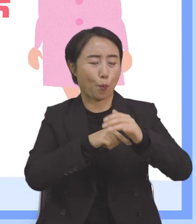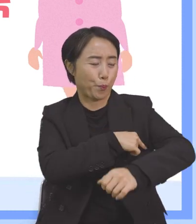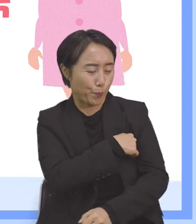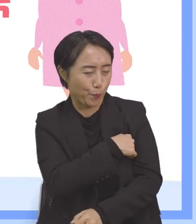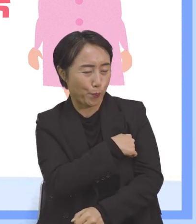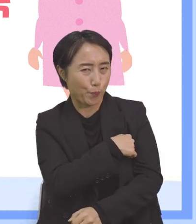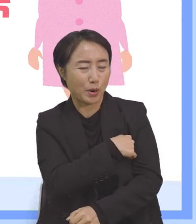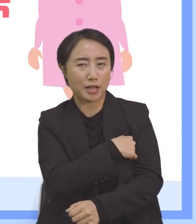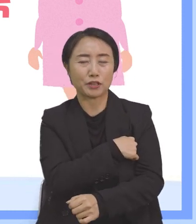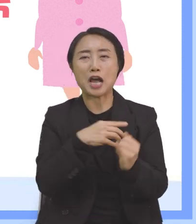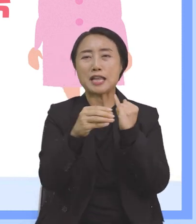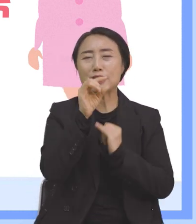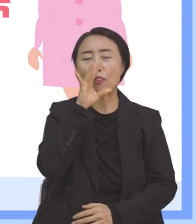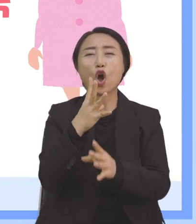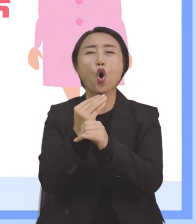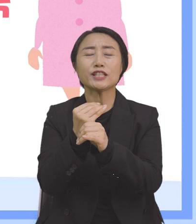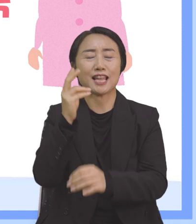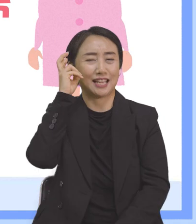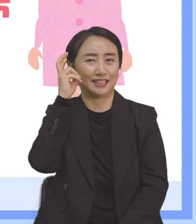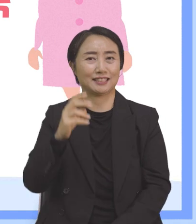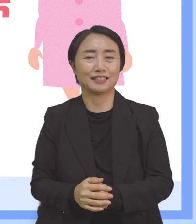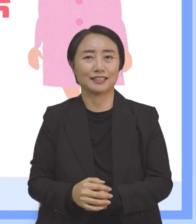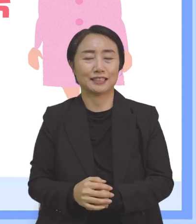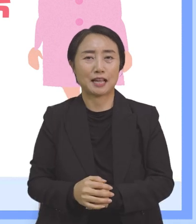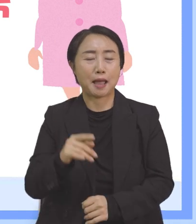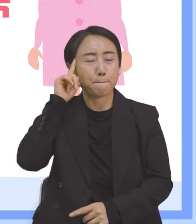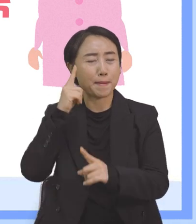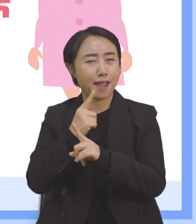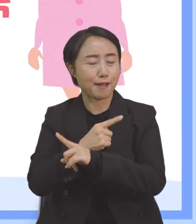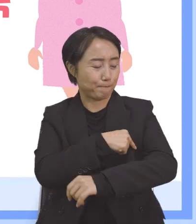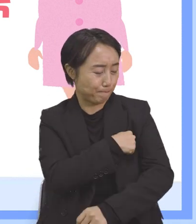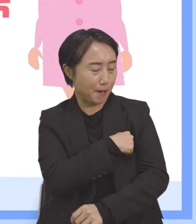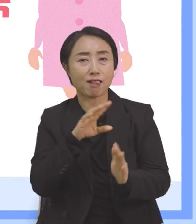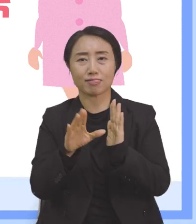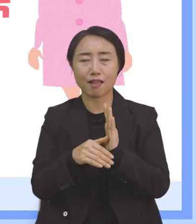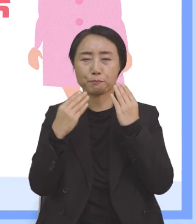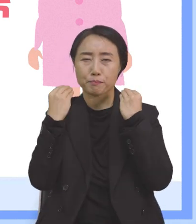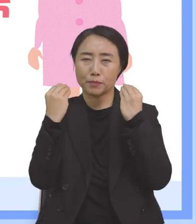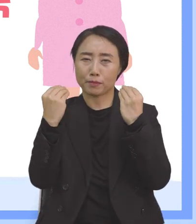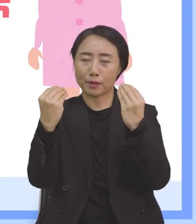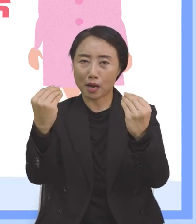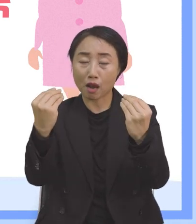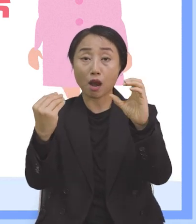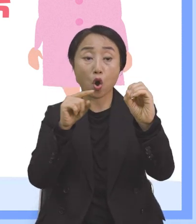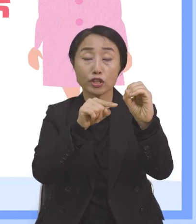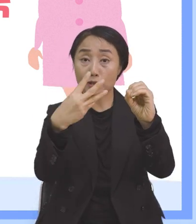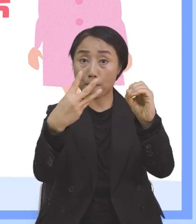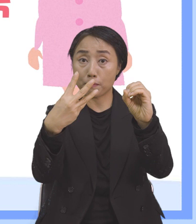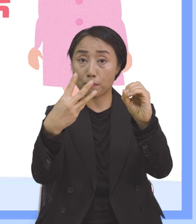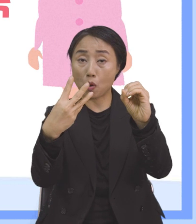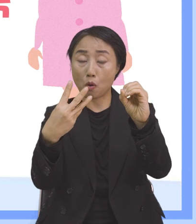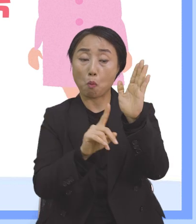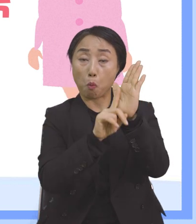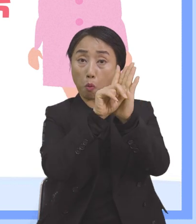않는 비가임기를 예측하는 방법입니다. 매일 체온을 측정할 때 저온기가 유지되다가 0.3도